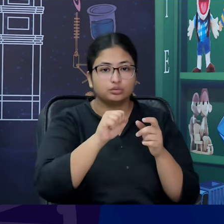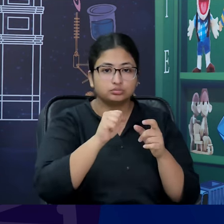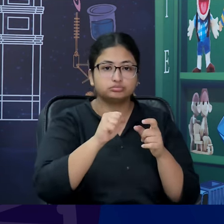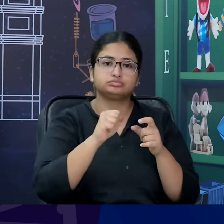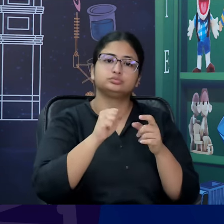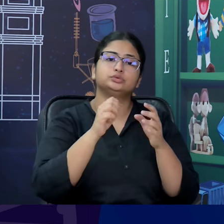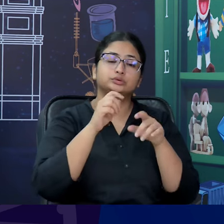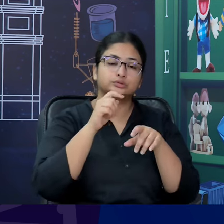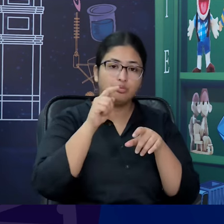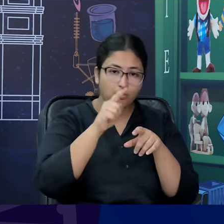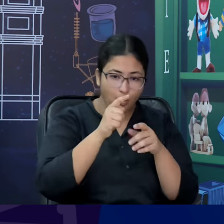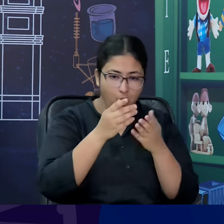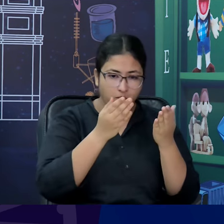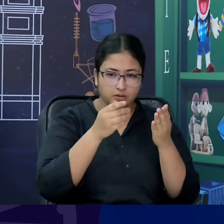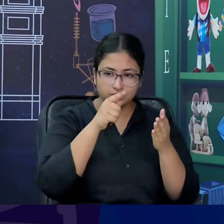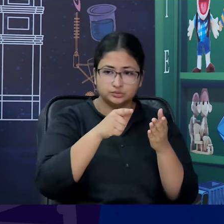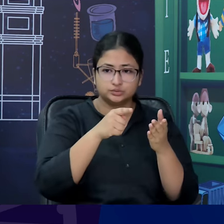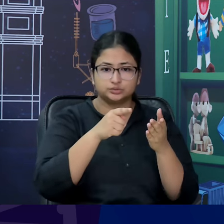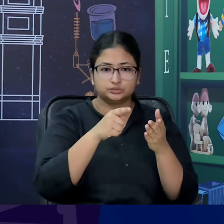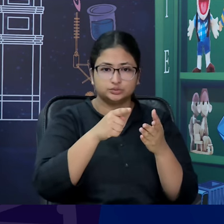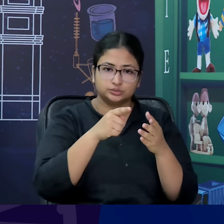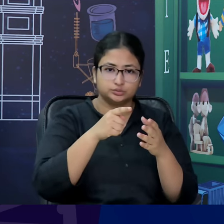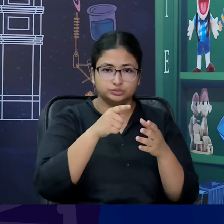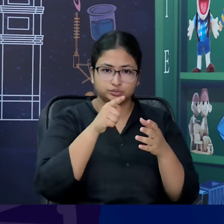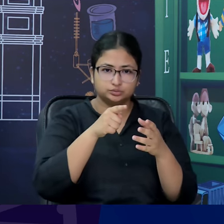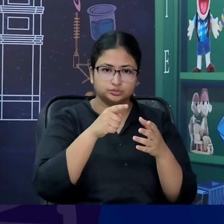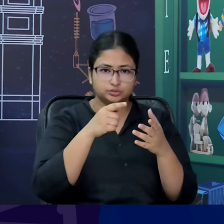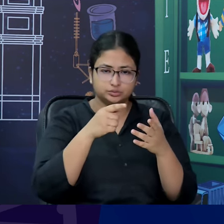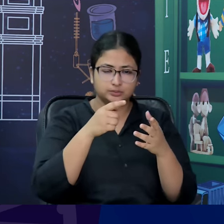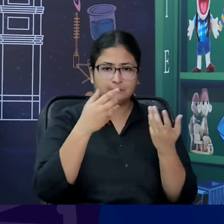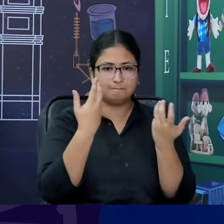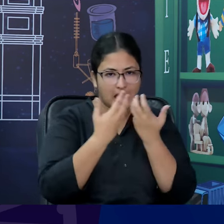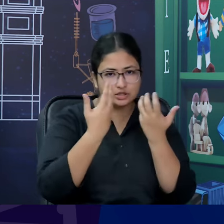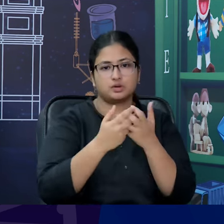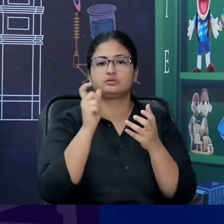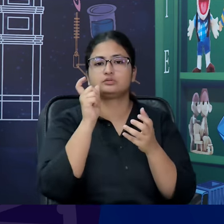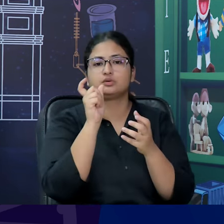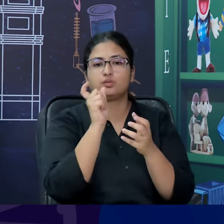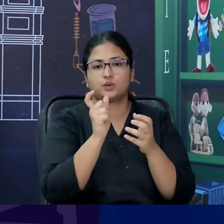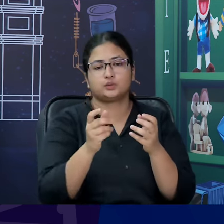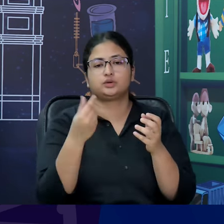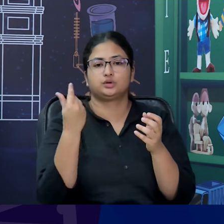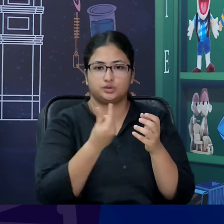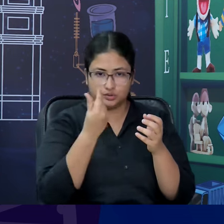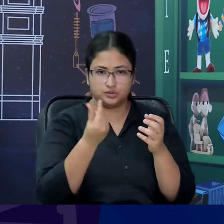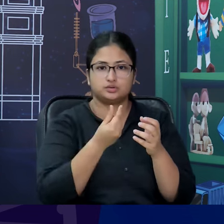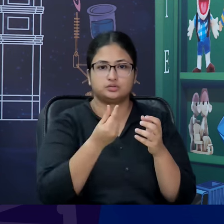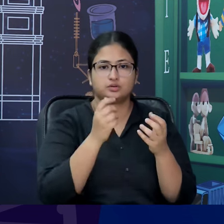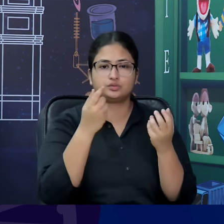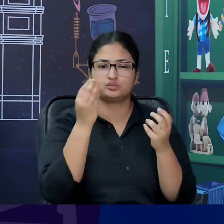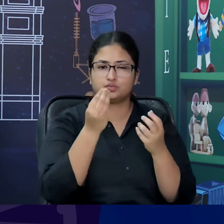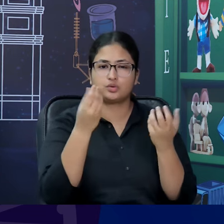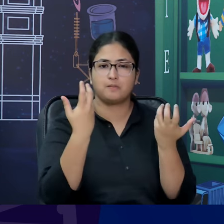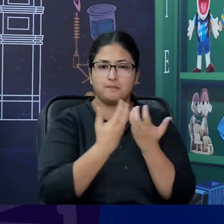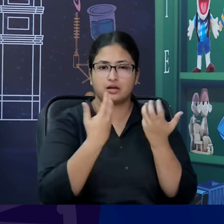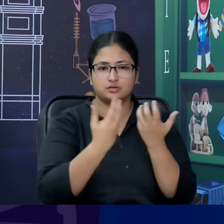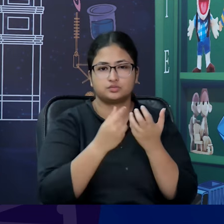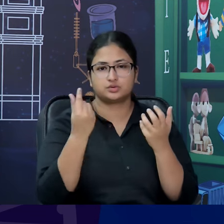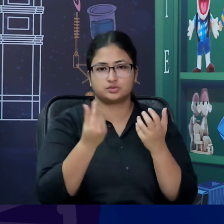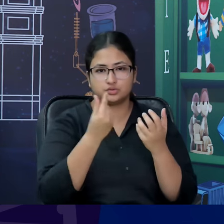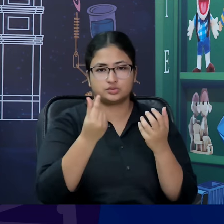आपके बाधा मुक्त जो चीज होती है वह आपके सहूलियत के अनुसार काम करती है कुछ मुहावरे भी हमने इसके अंदर लिए हैं